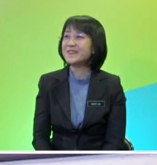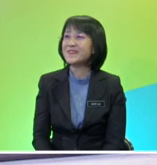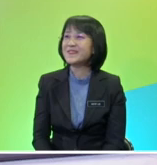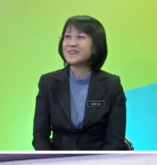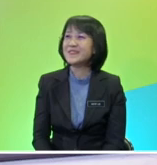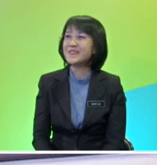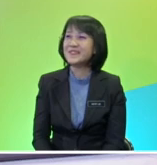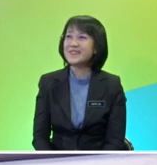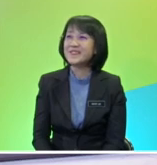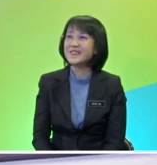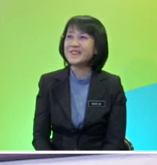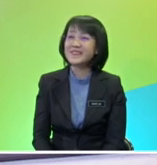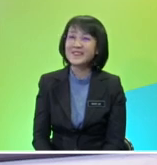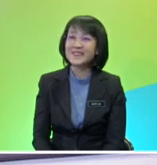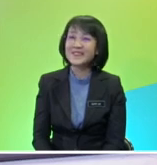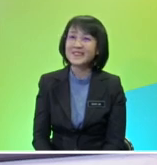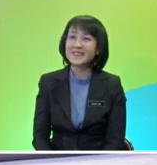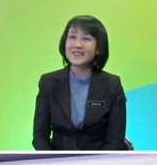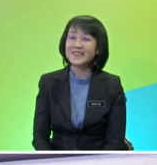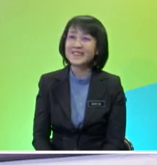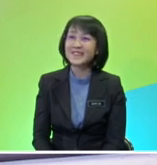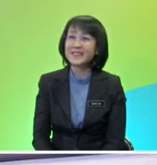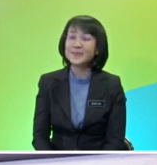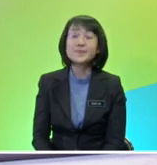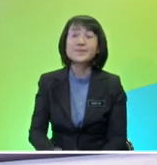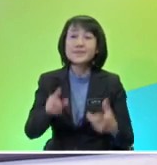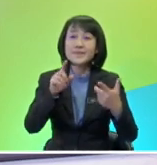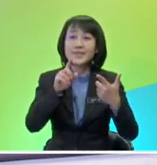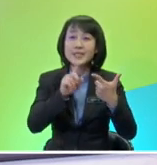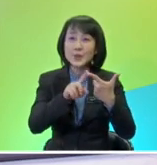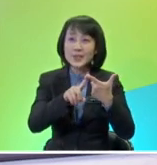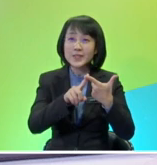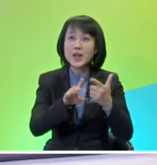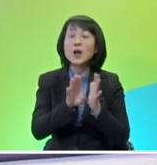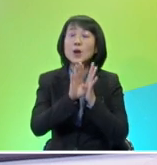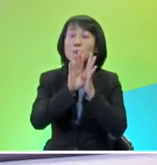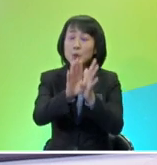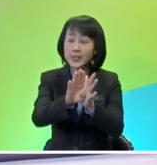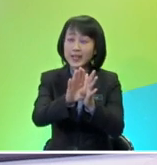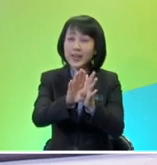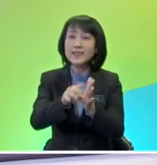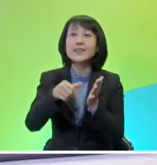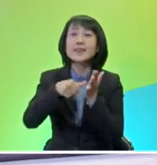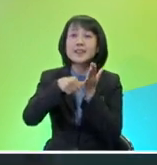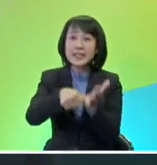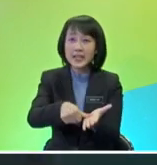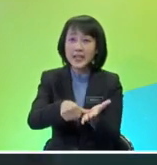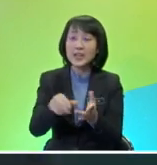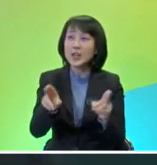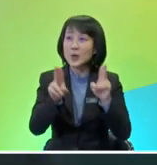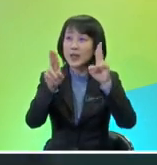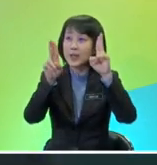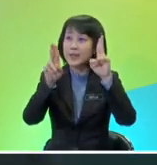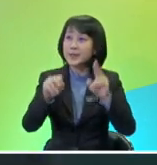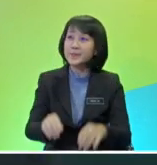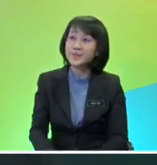segmen. Di hujung nanti. Baik. Yang kedua, kita nak buktikan lagi tekanan udara. Okey, di depan Akmal tu ada kelalangkut. Okey,